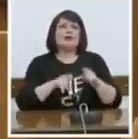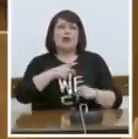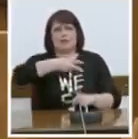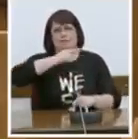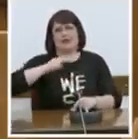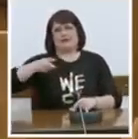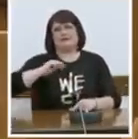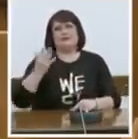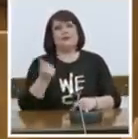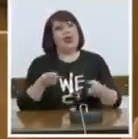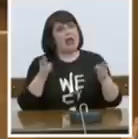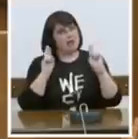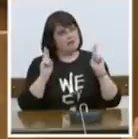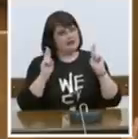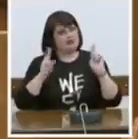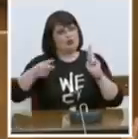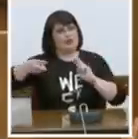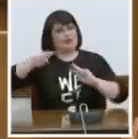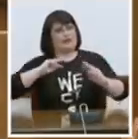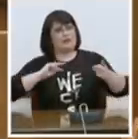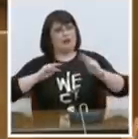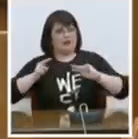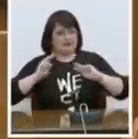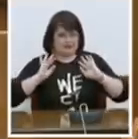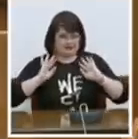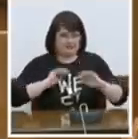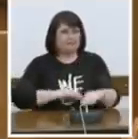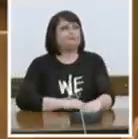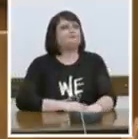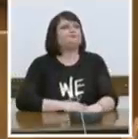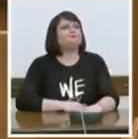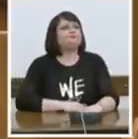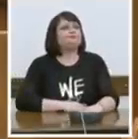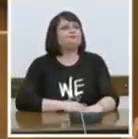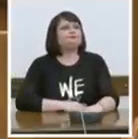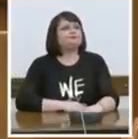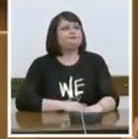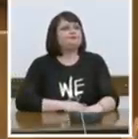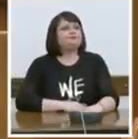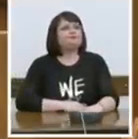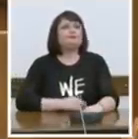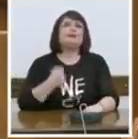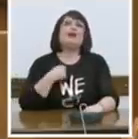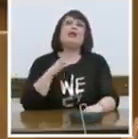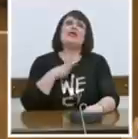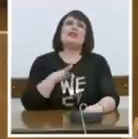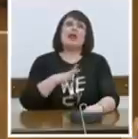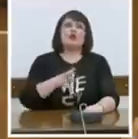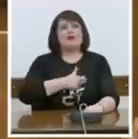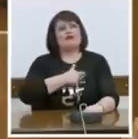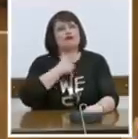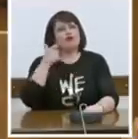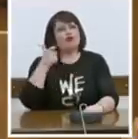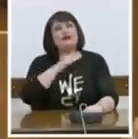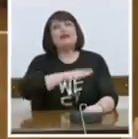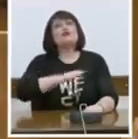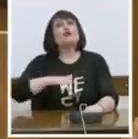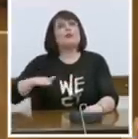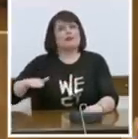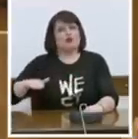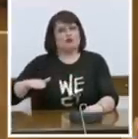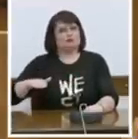Ελπίζω ότι η απάντηση θα είναι έμπρακτη. Θέλουμε να είμαστε η φωνή των παιδιών